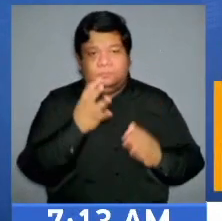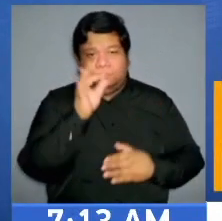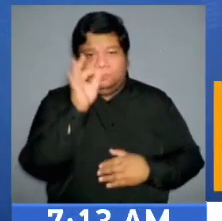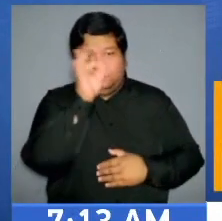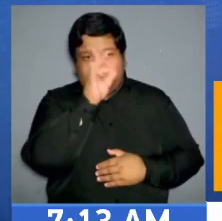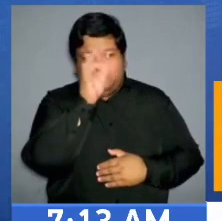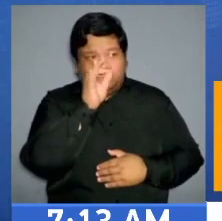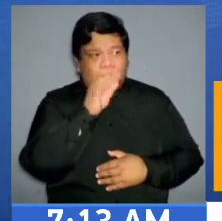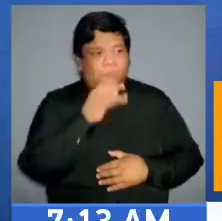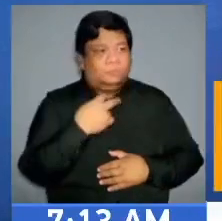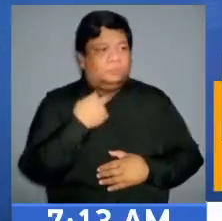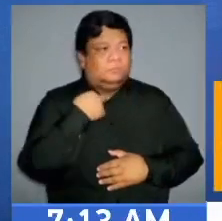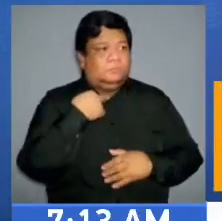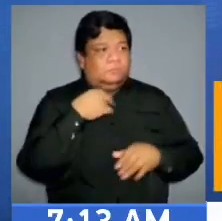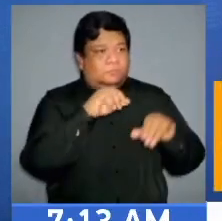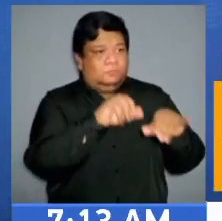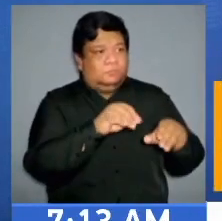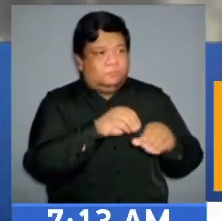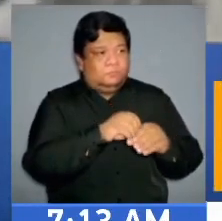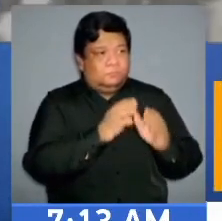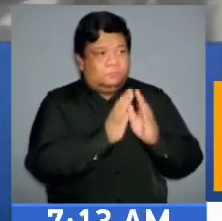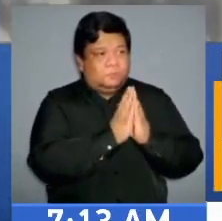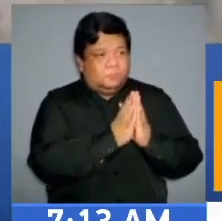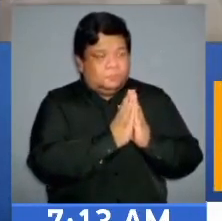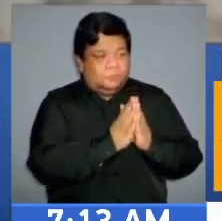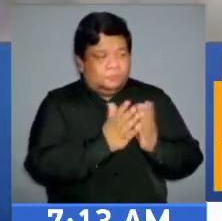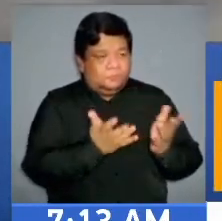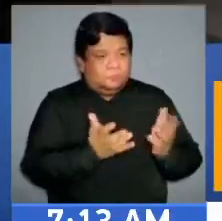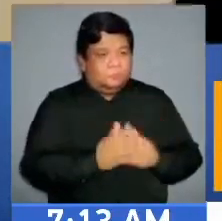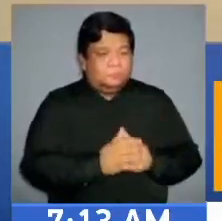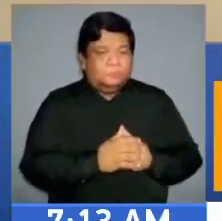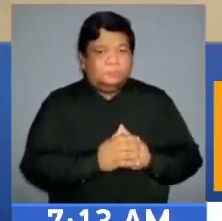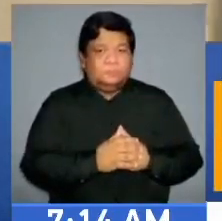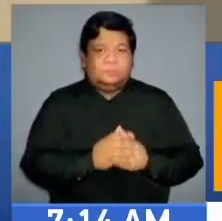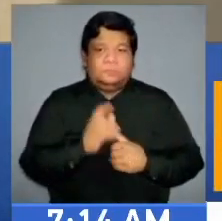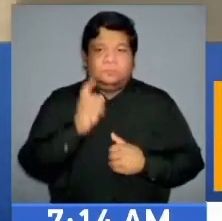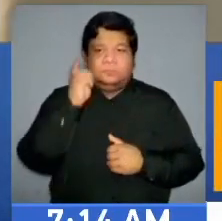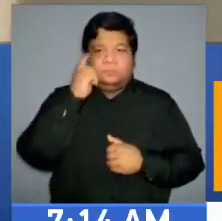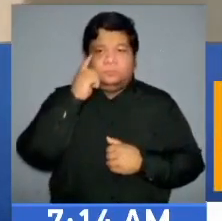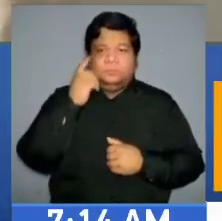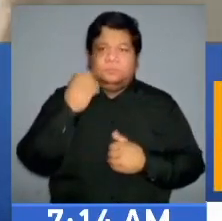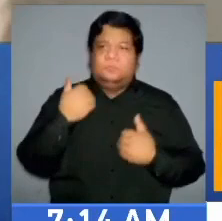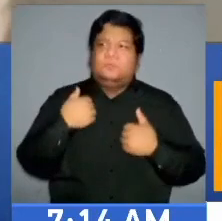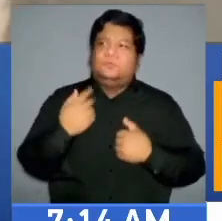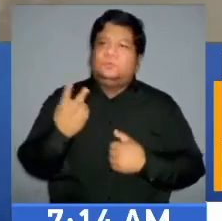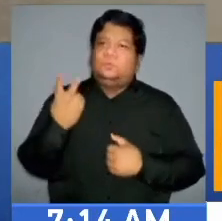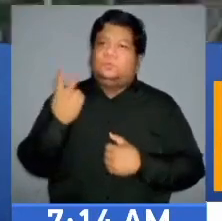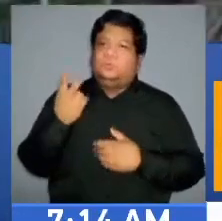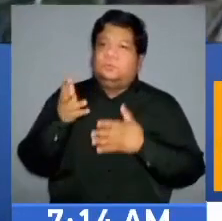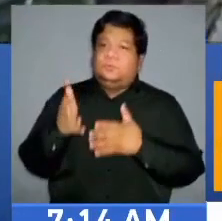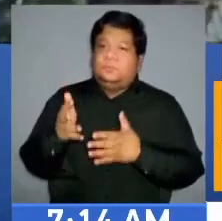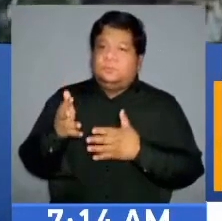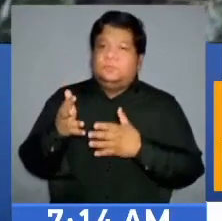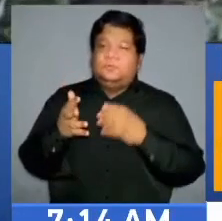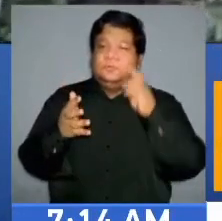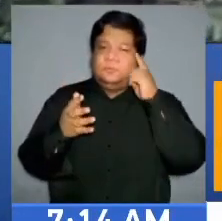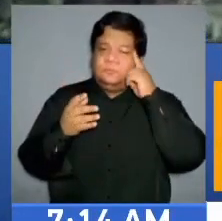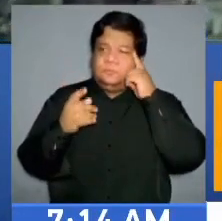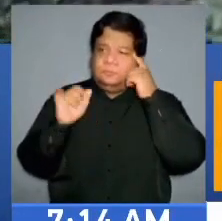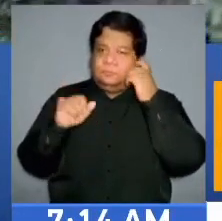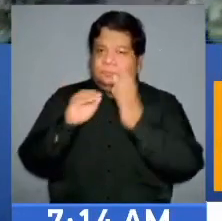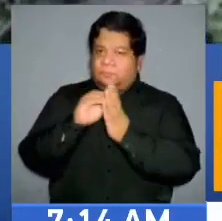Myanmar? Sigurado tayo sa dalawa pa. Mm-hmm. At yan ang record natin. Ang importante